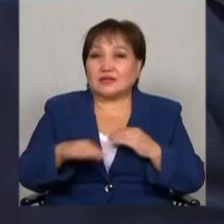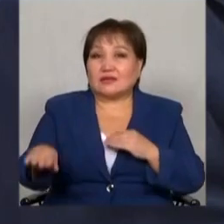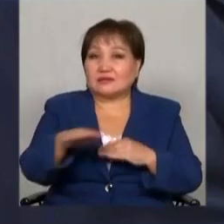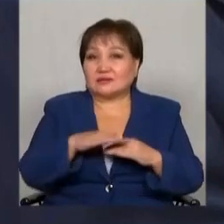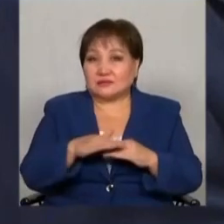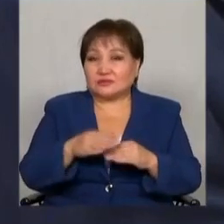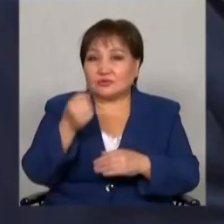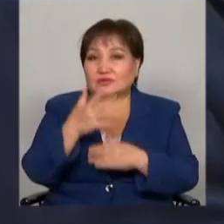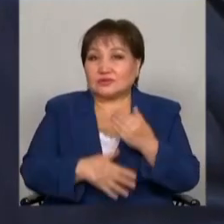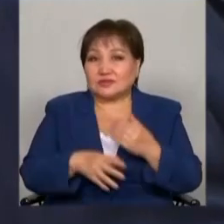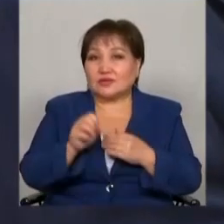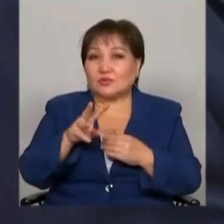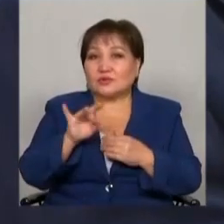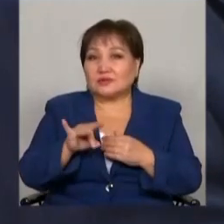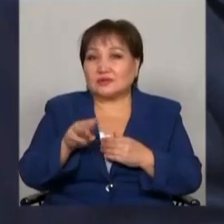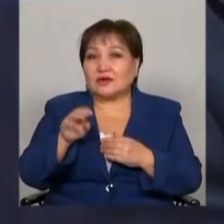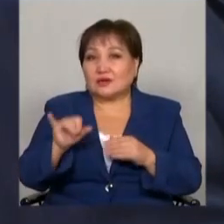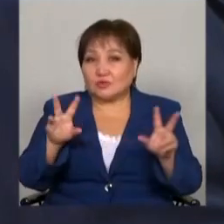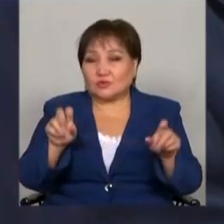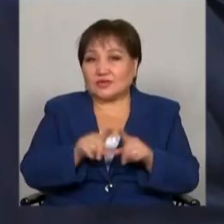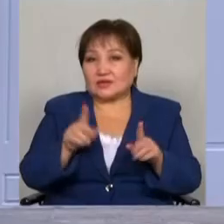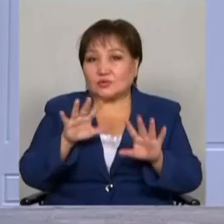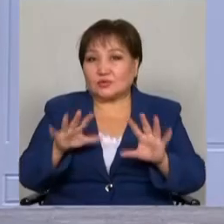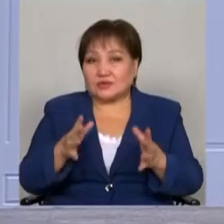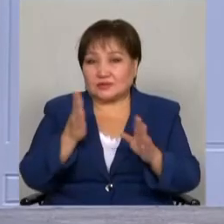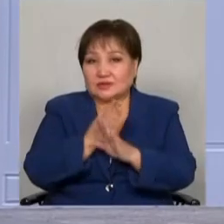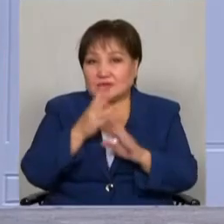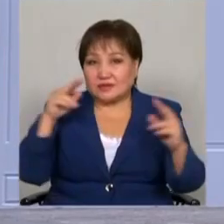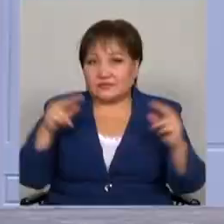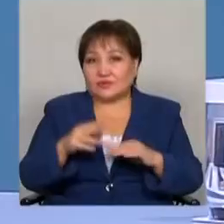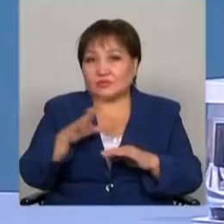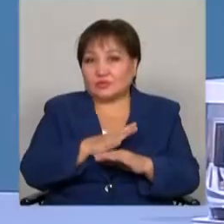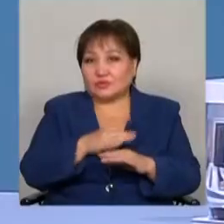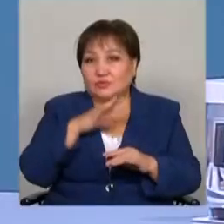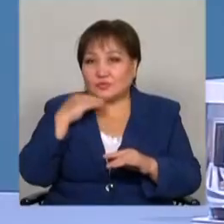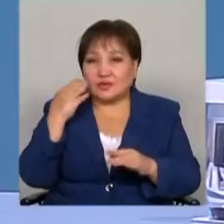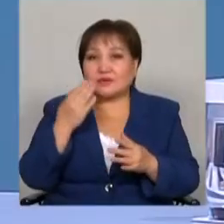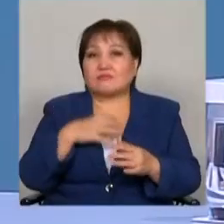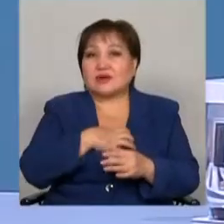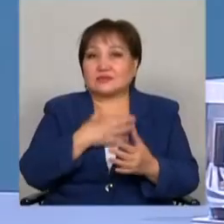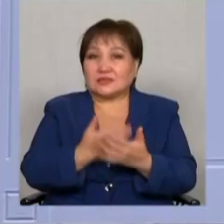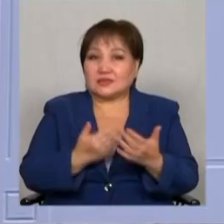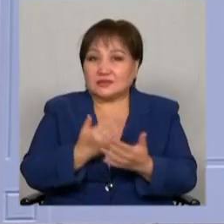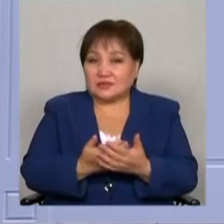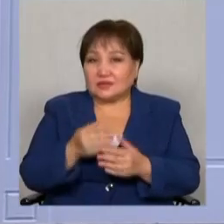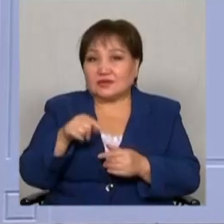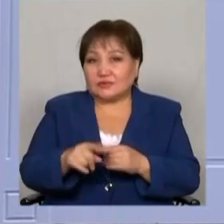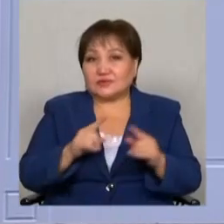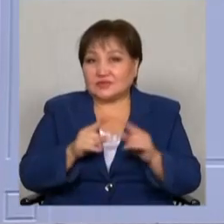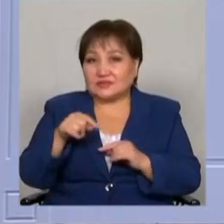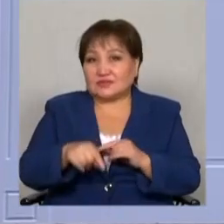тарихи оқиғаның куәсі болған. Ел тағдырын айқындаған көптеген маңызды кеңестер дәл осында өткен.